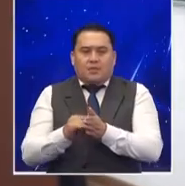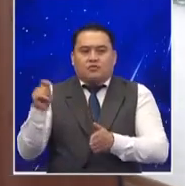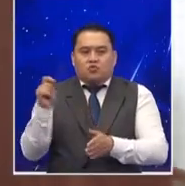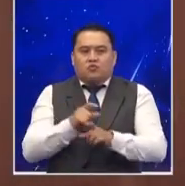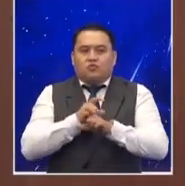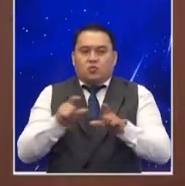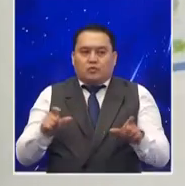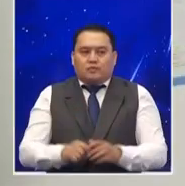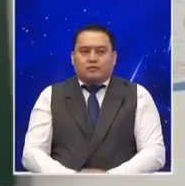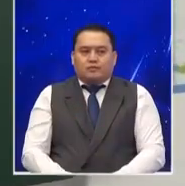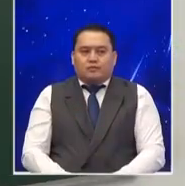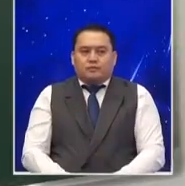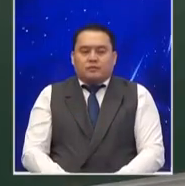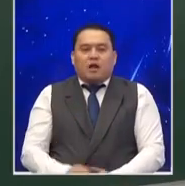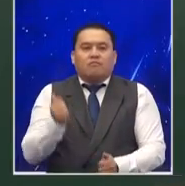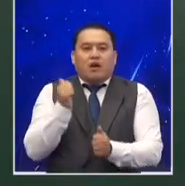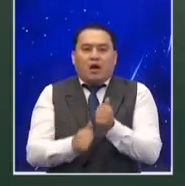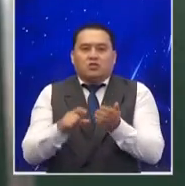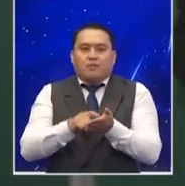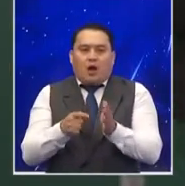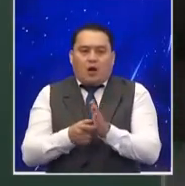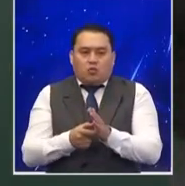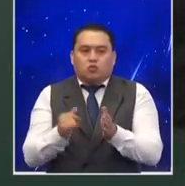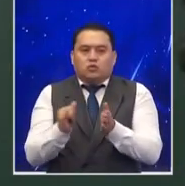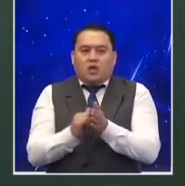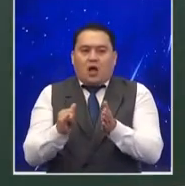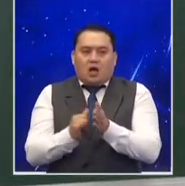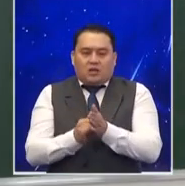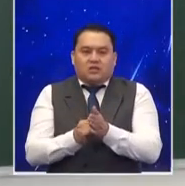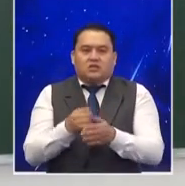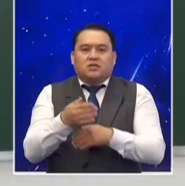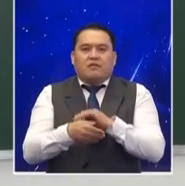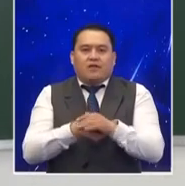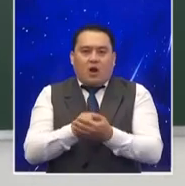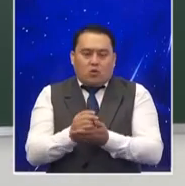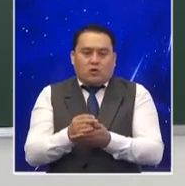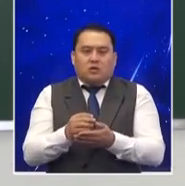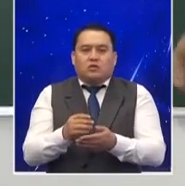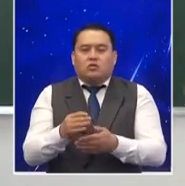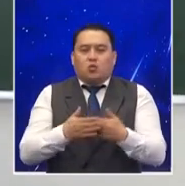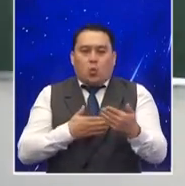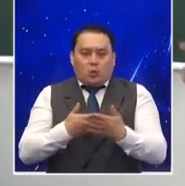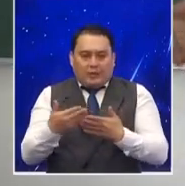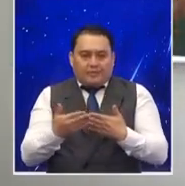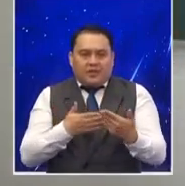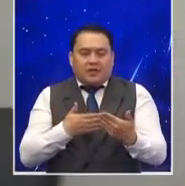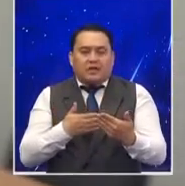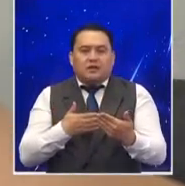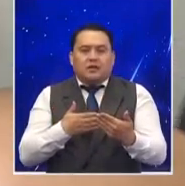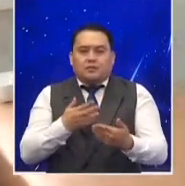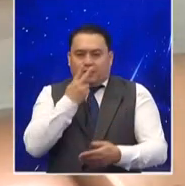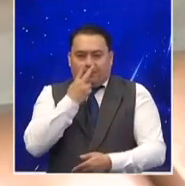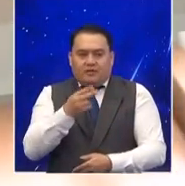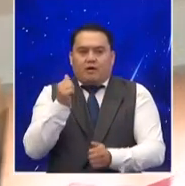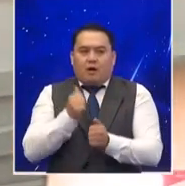школу. В каждом кабинете установлен вот такой вот санитайзер для обработки рук. Кроме того, как мы видим,